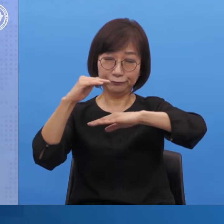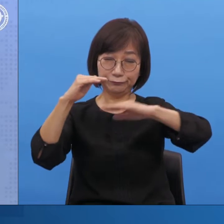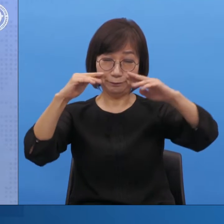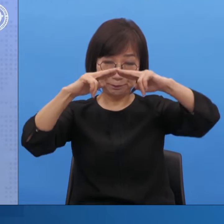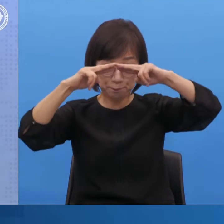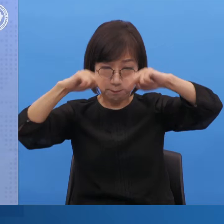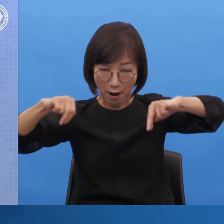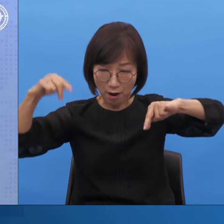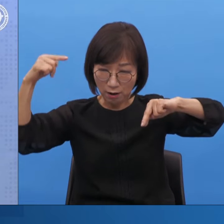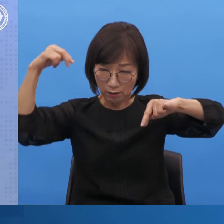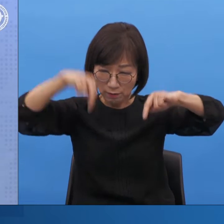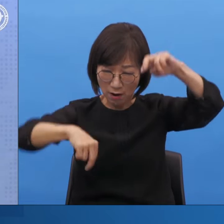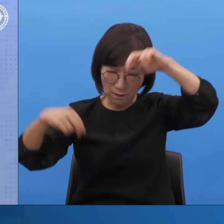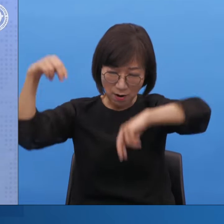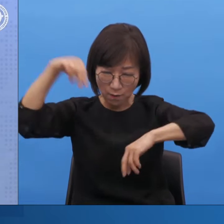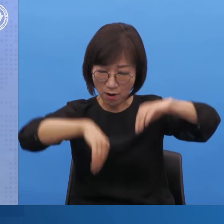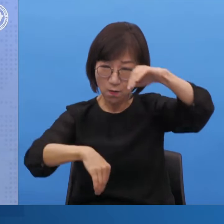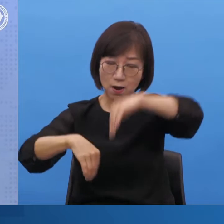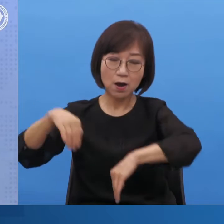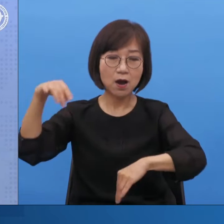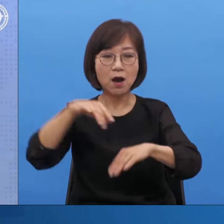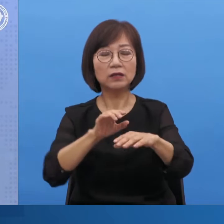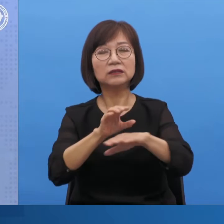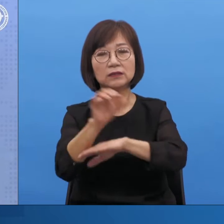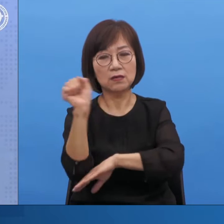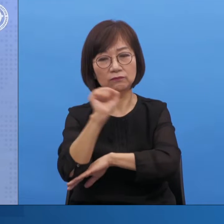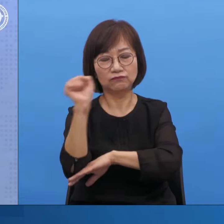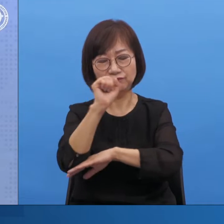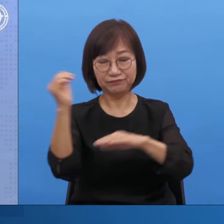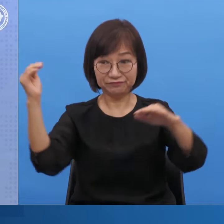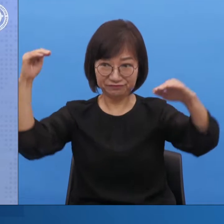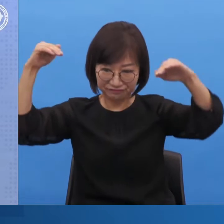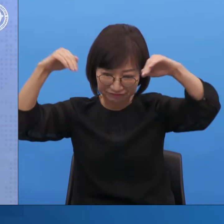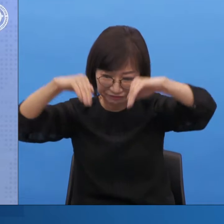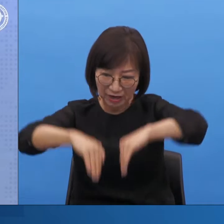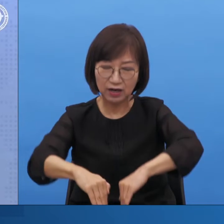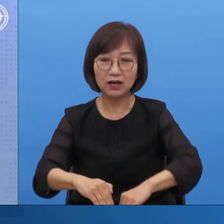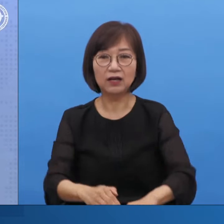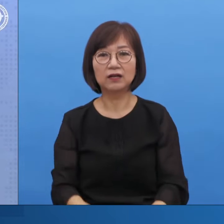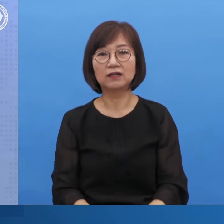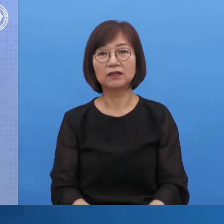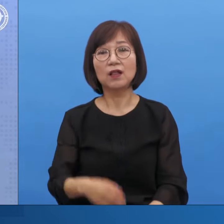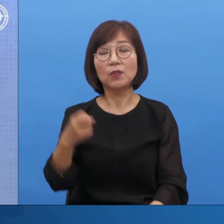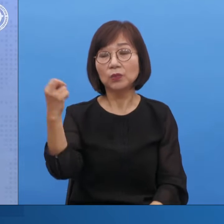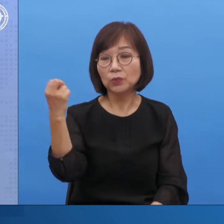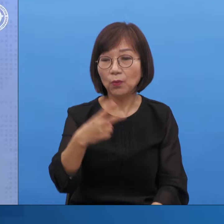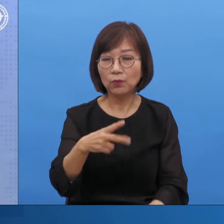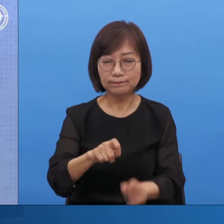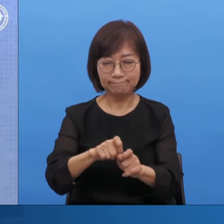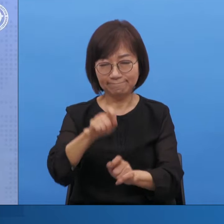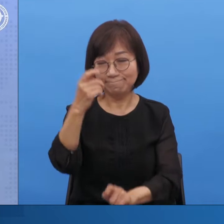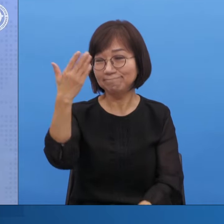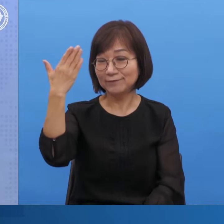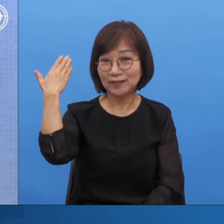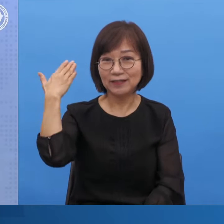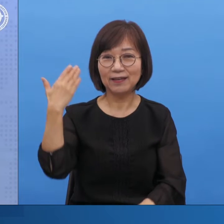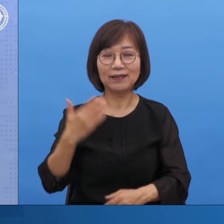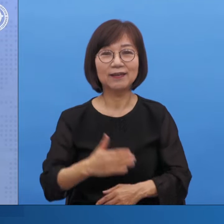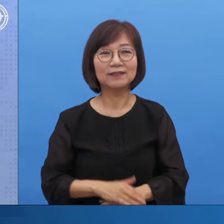bridge collapsed, all the cars that are going past through the bridge fell to the river. 또 오래전에